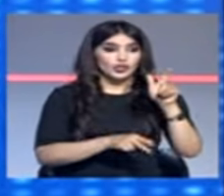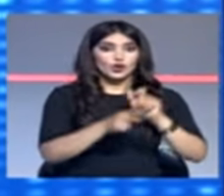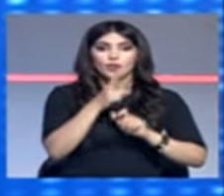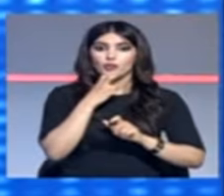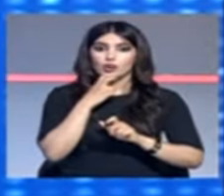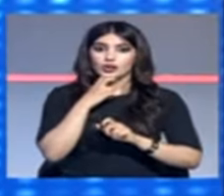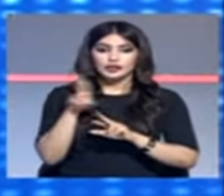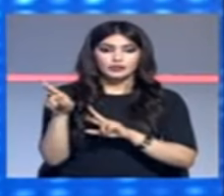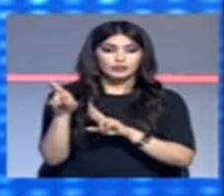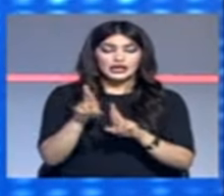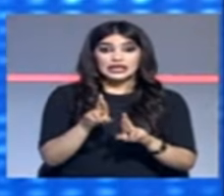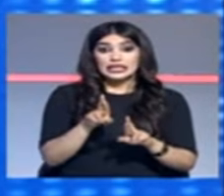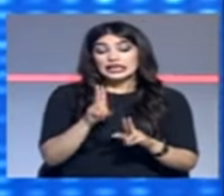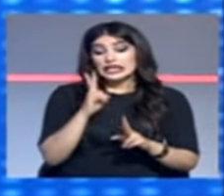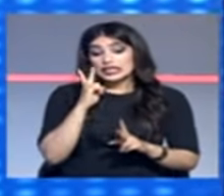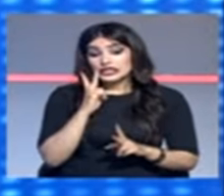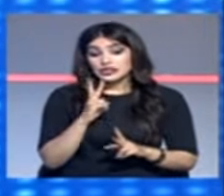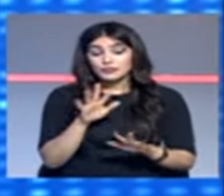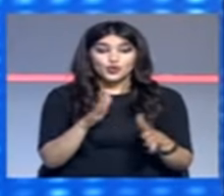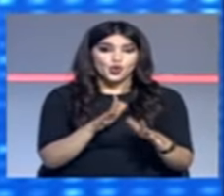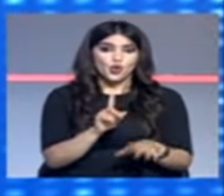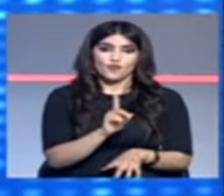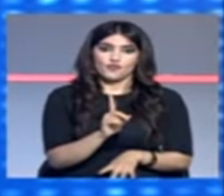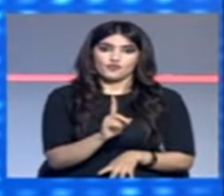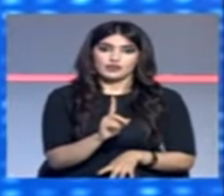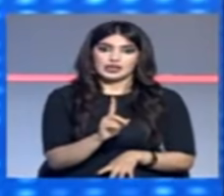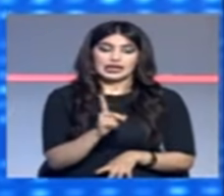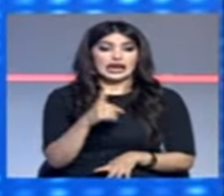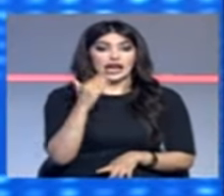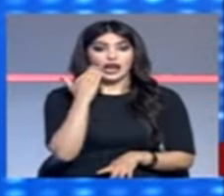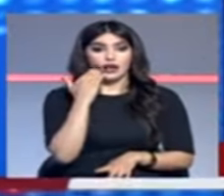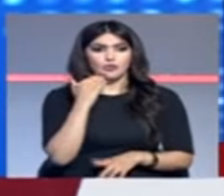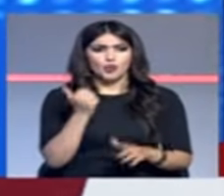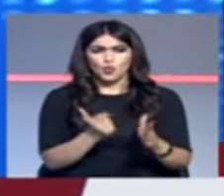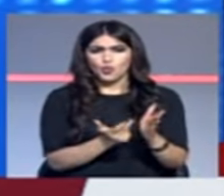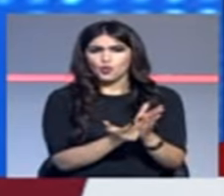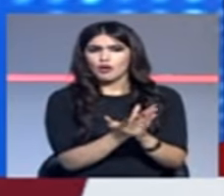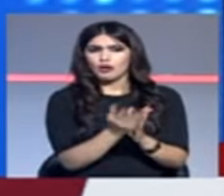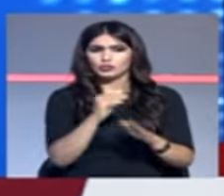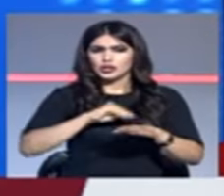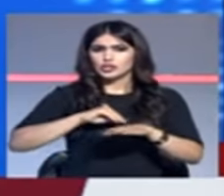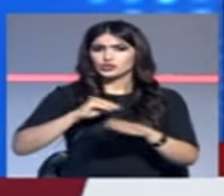يكونش حكايه خوف، انا هذه الحاجه اللي مقلقتني. الارقام تطلع